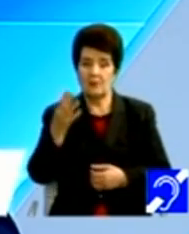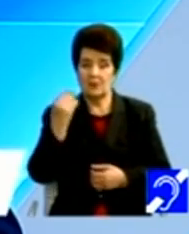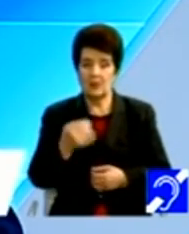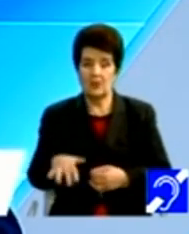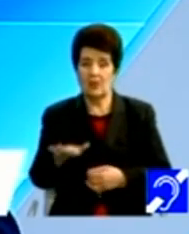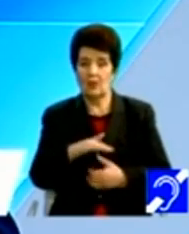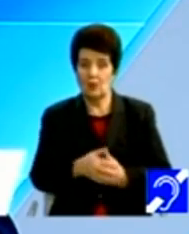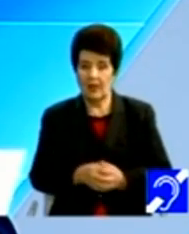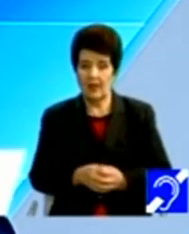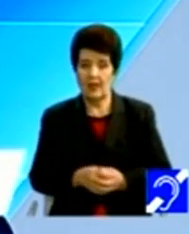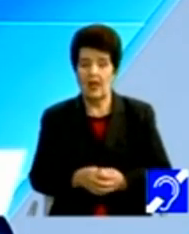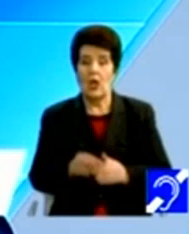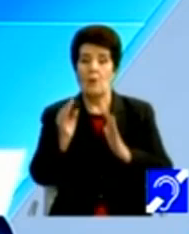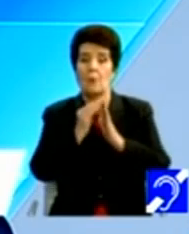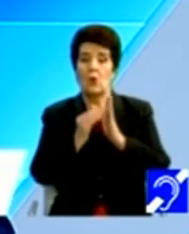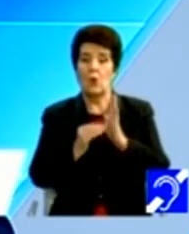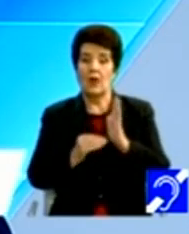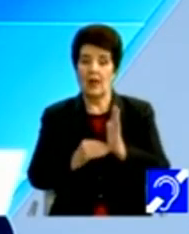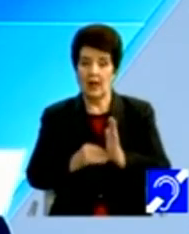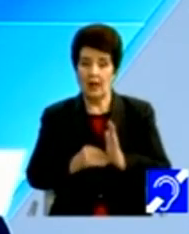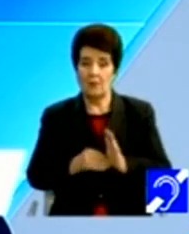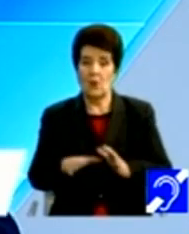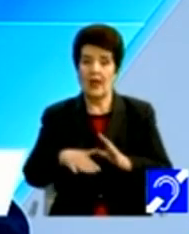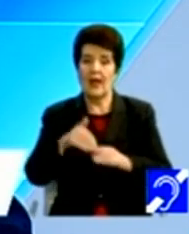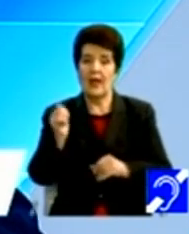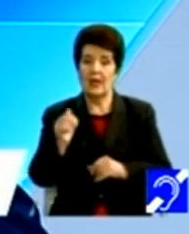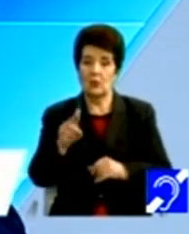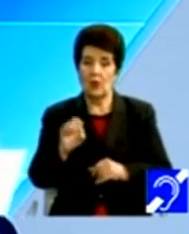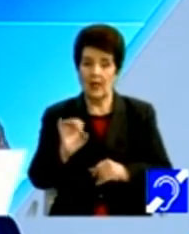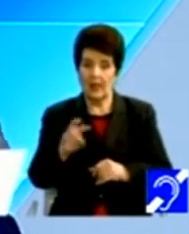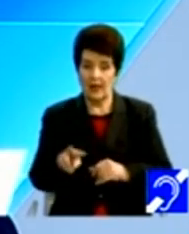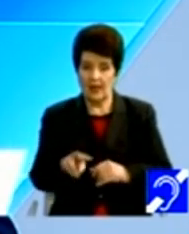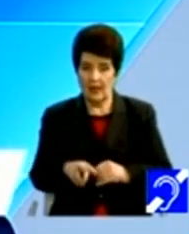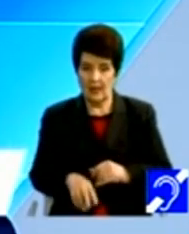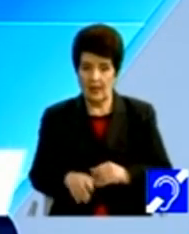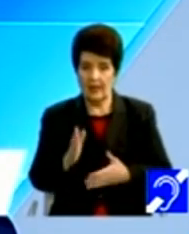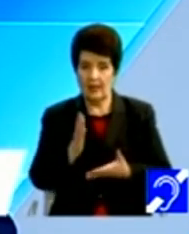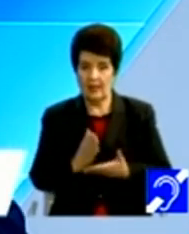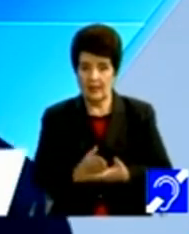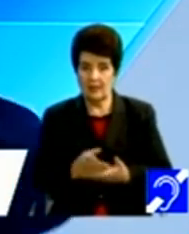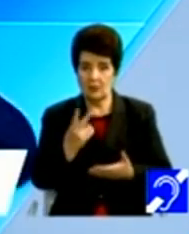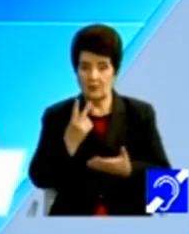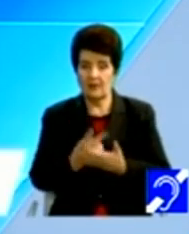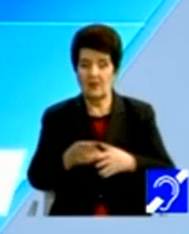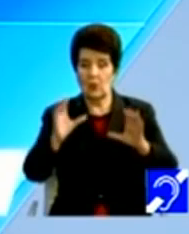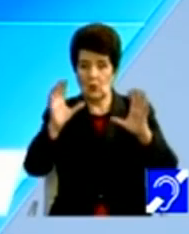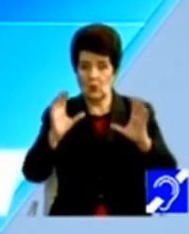Moldova, programul meu electoral este axat strict pe aceste prevederi constituționale. Eu chiar o zic